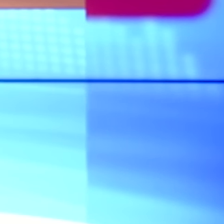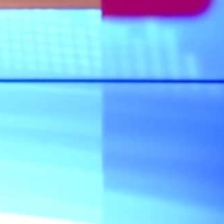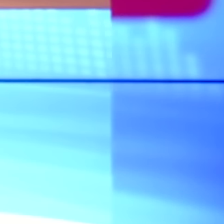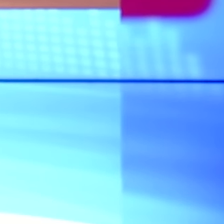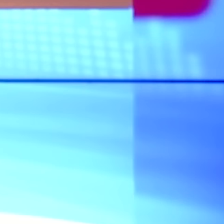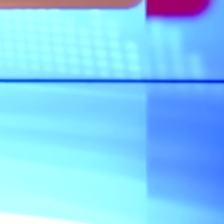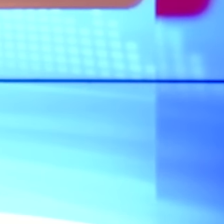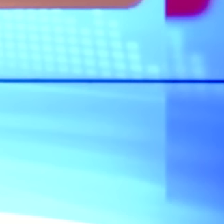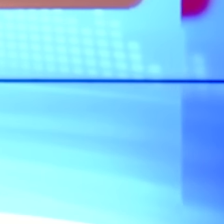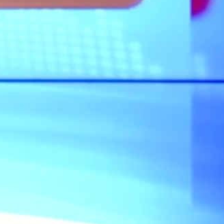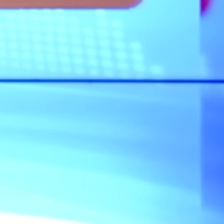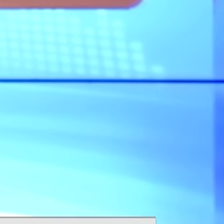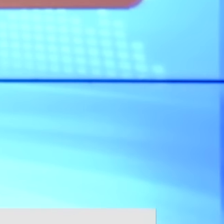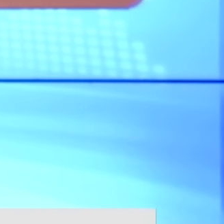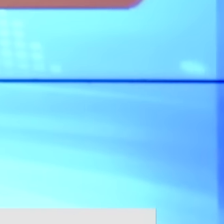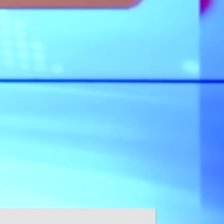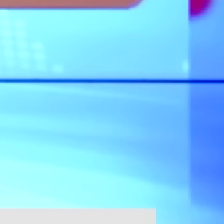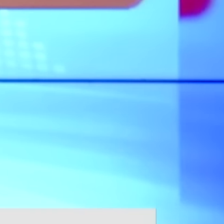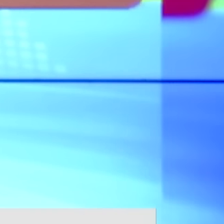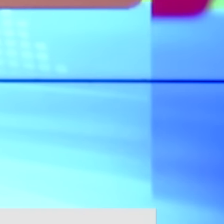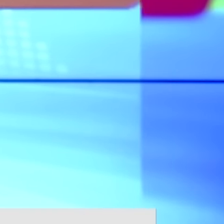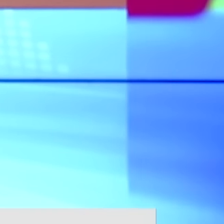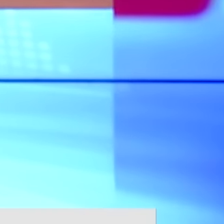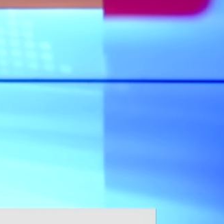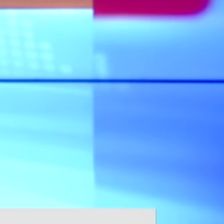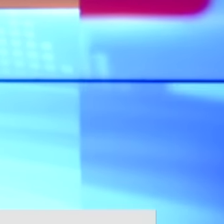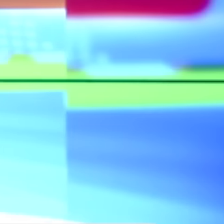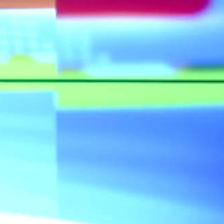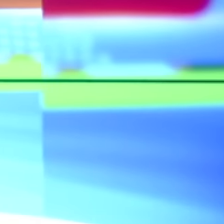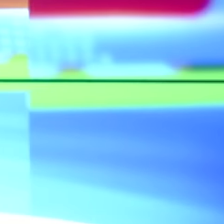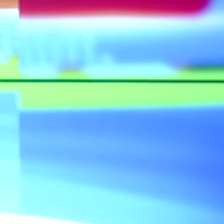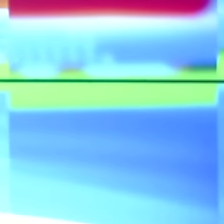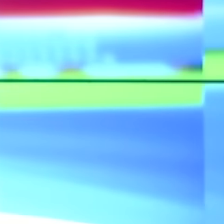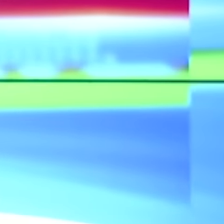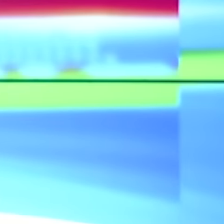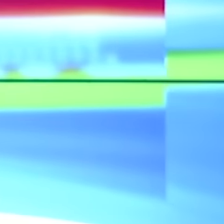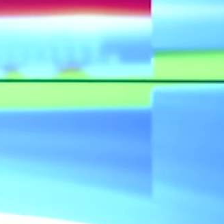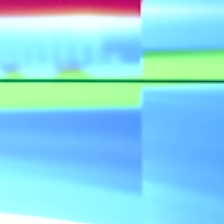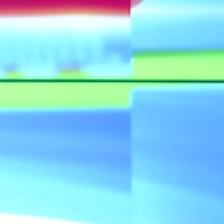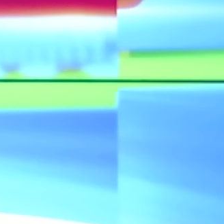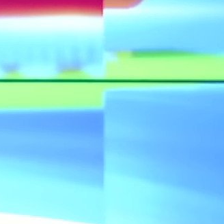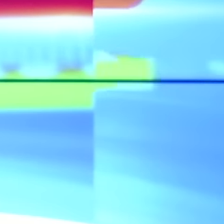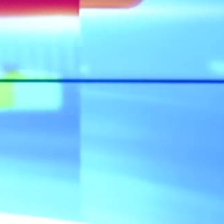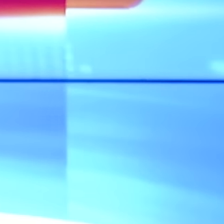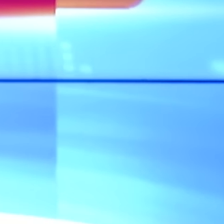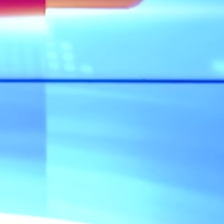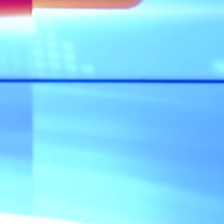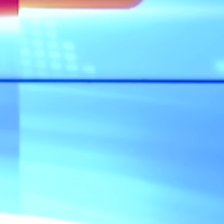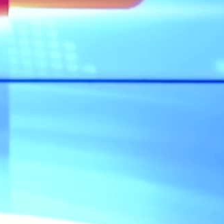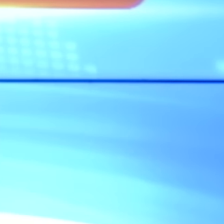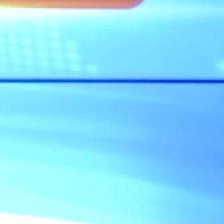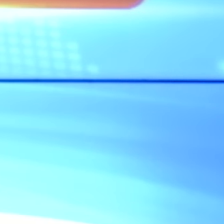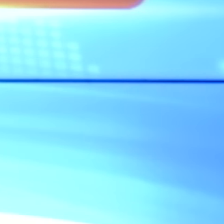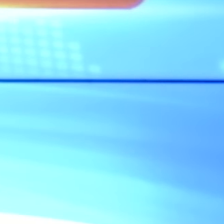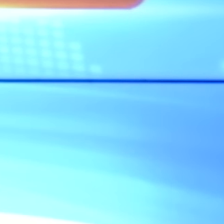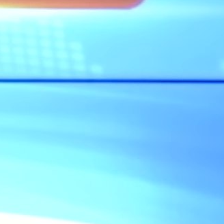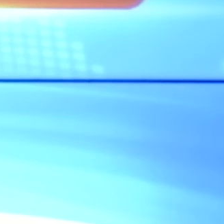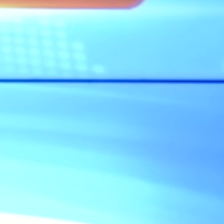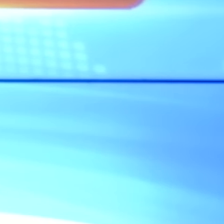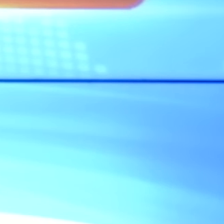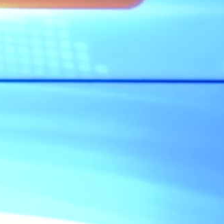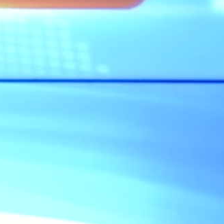Nahisemo neza gukurikira ibiganiro bya televiziyo Rwanda njyewe ndi Fiston Felix Habineza ndaje ngo turebere hamwe amakuru ku buryo burambuye. Reka